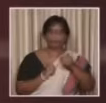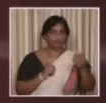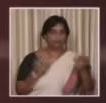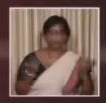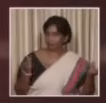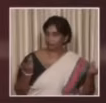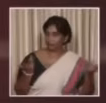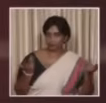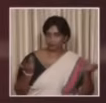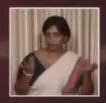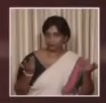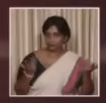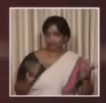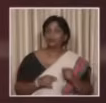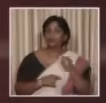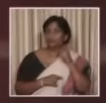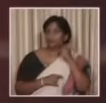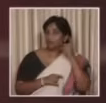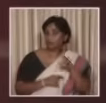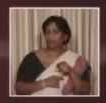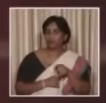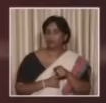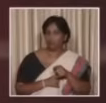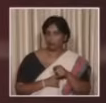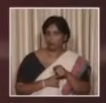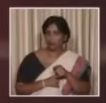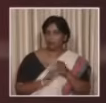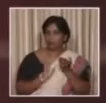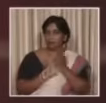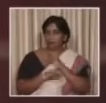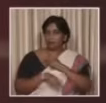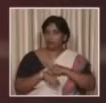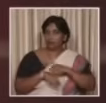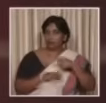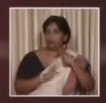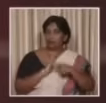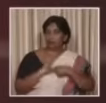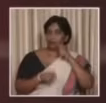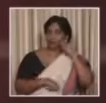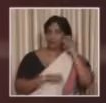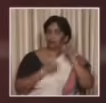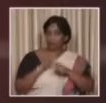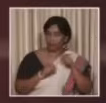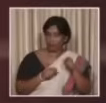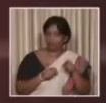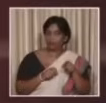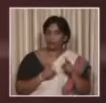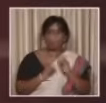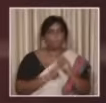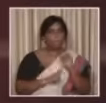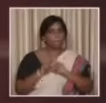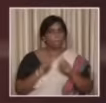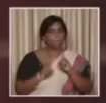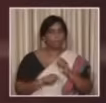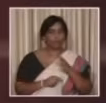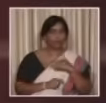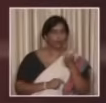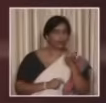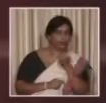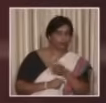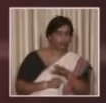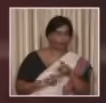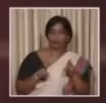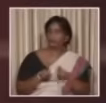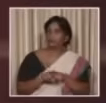නැහැ. ඒක නිසා තමයි පහුගිය කාලේ මේ රටේ ජනතාව මේ පාර්ලිමේන්තුව ප්‍රතික්ෂේප කරන